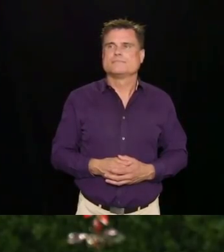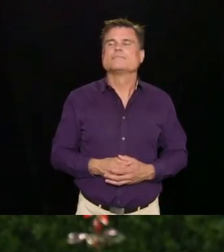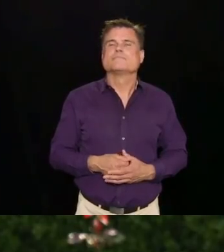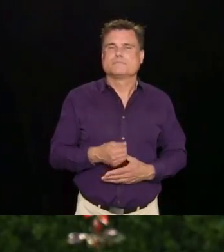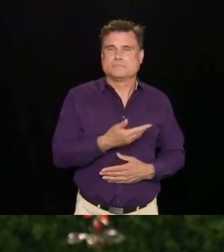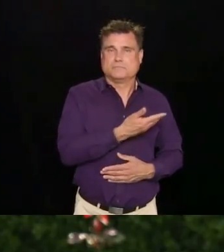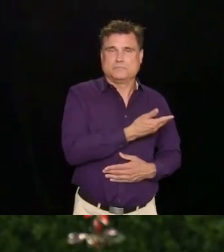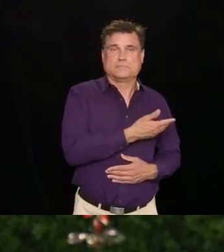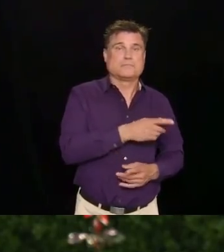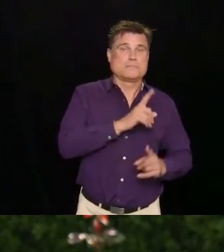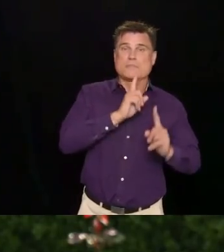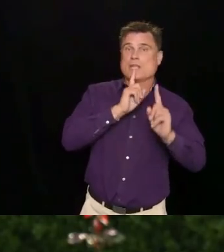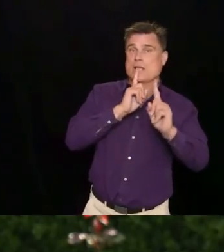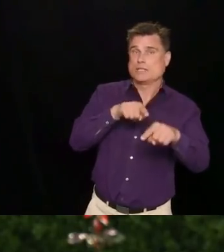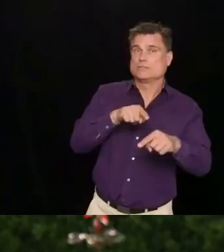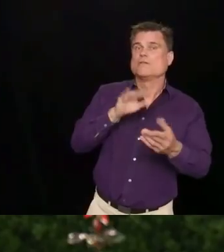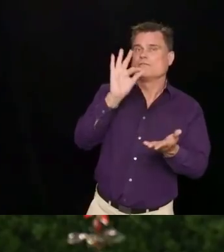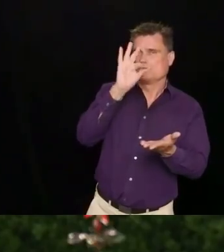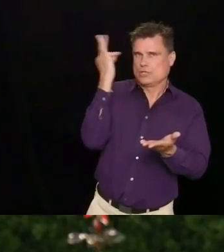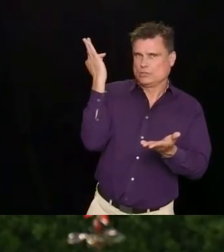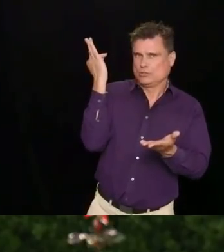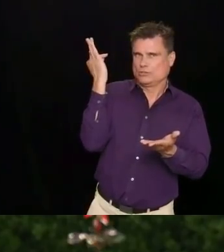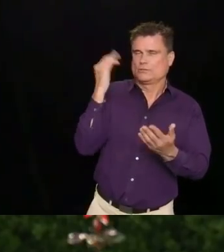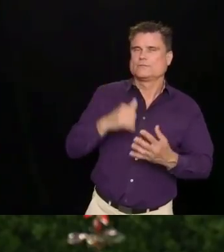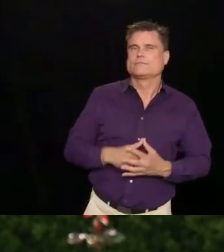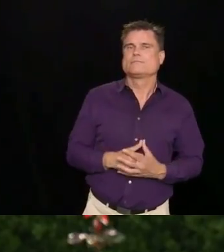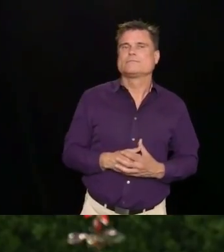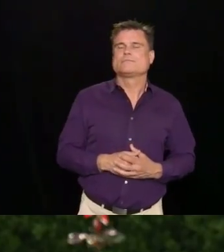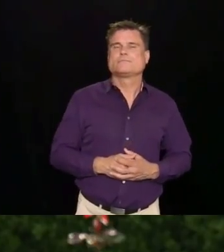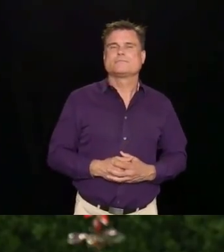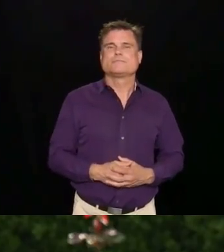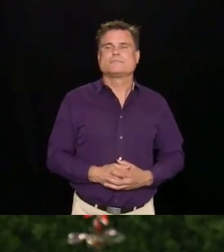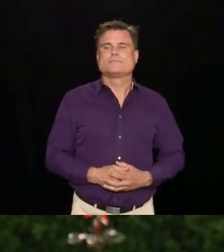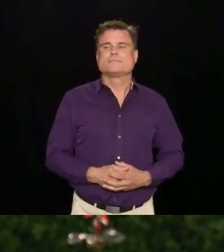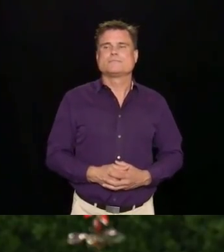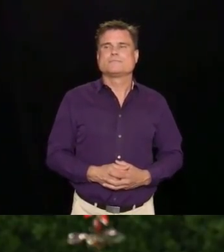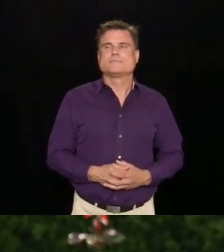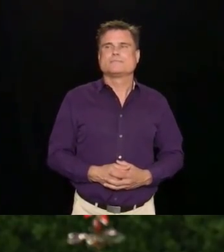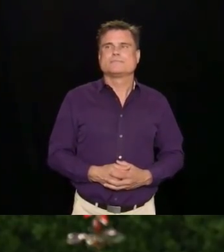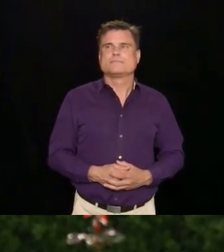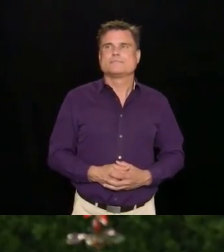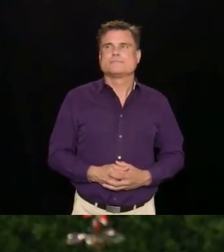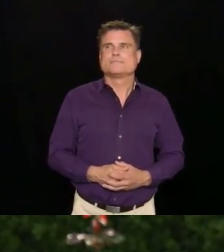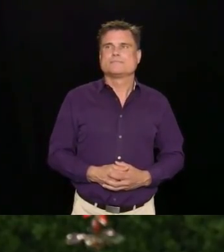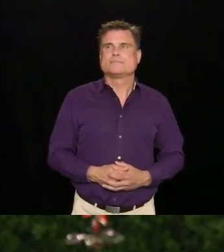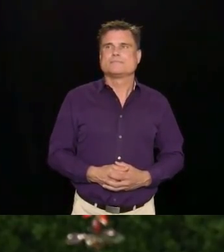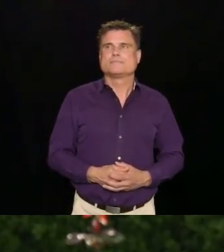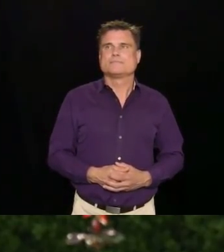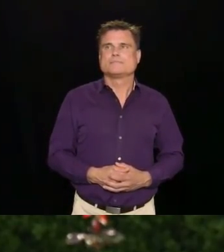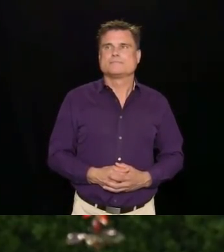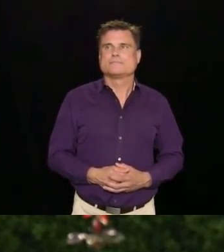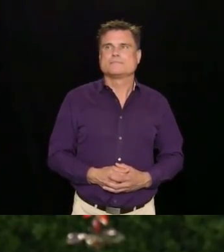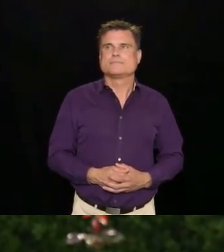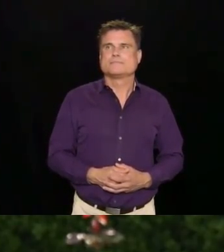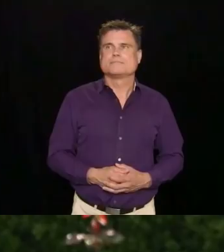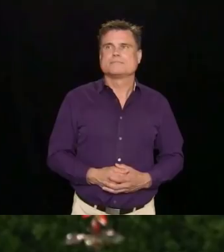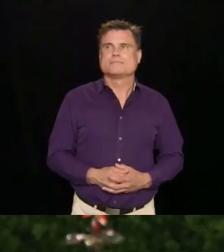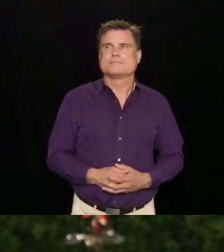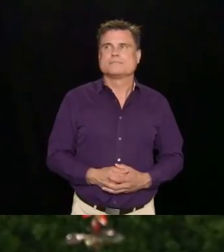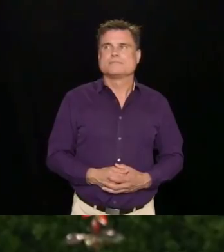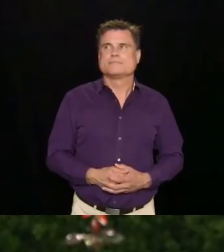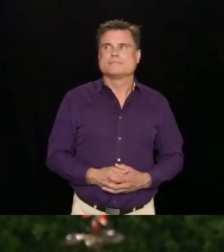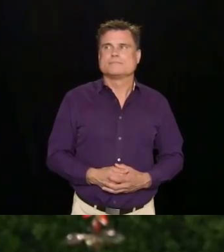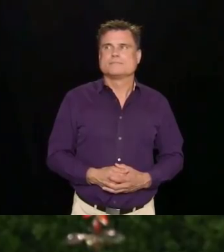visites la semaine dernière et on va avoir un rapport sur le progrès